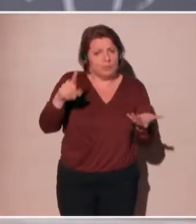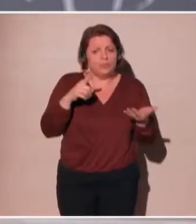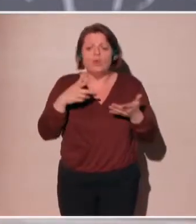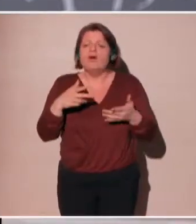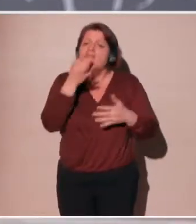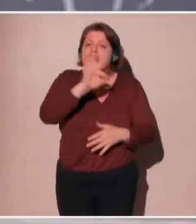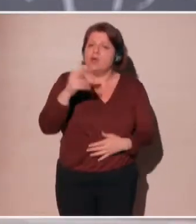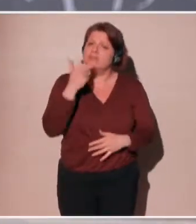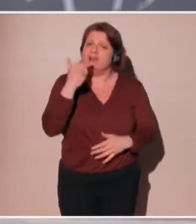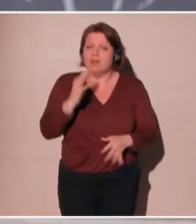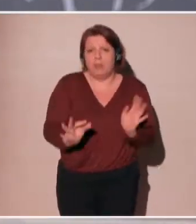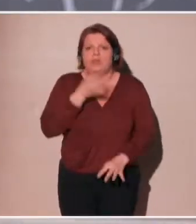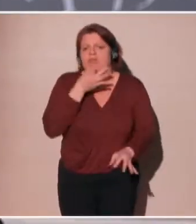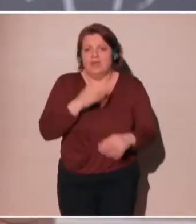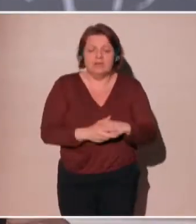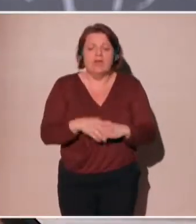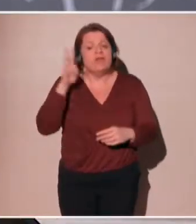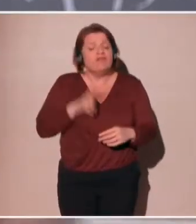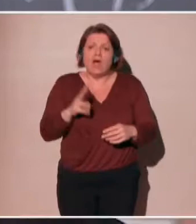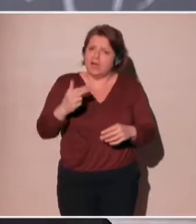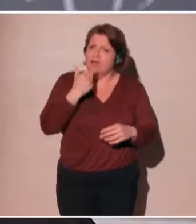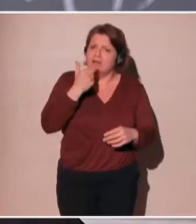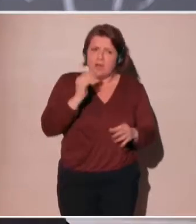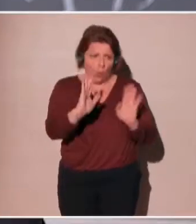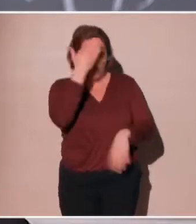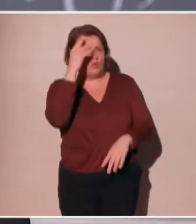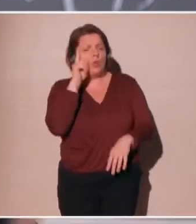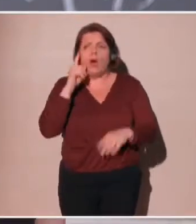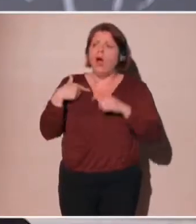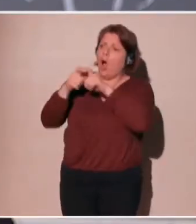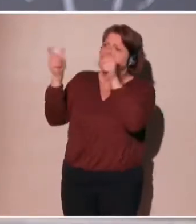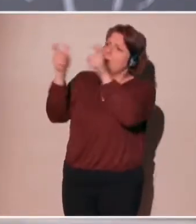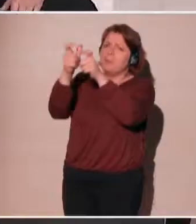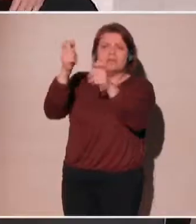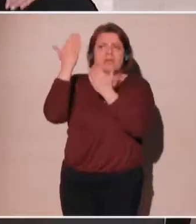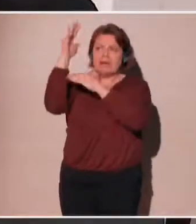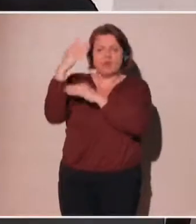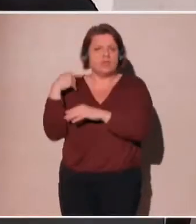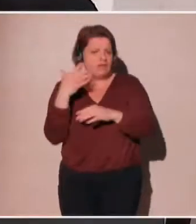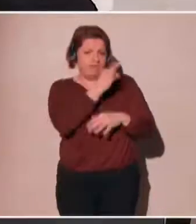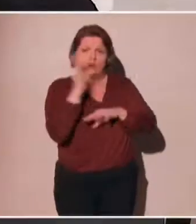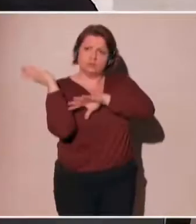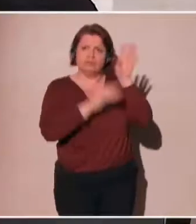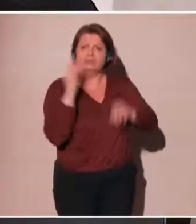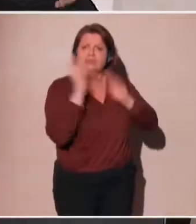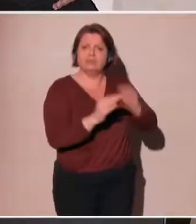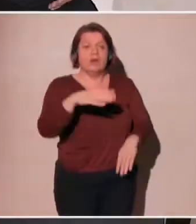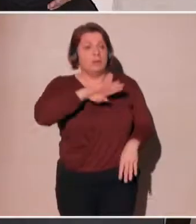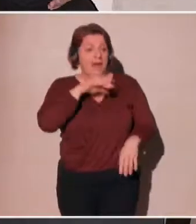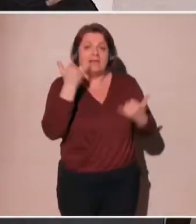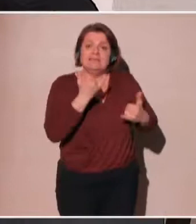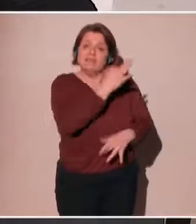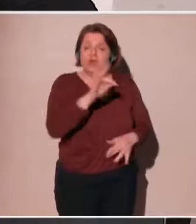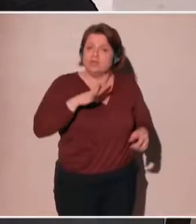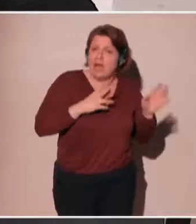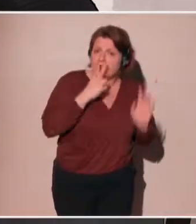déjà été reconnue, puisque les grands groupes étrangers qui viennent s'installer en France, ça a été expliqué ce matin, viennent parce qu'il y a des talents en France,